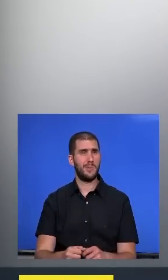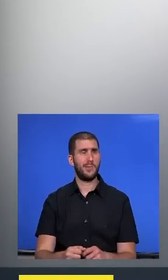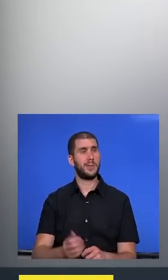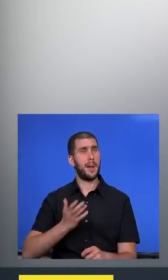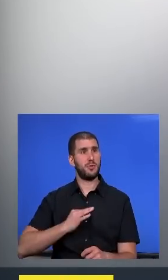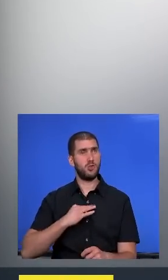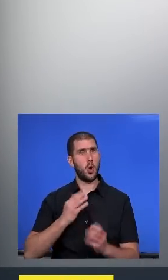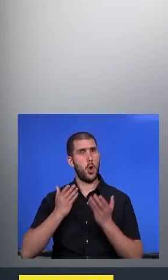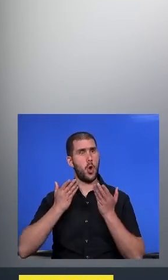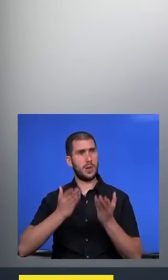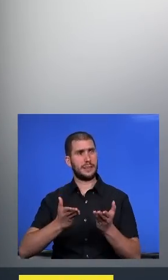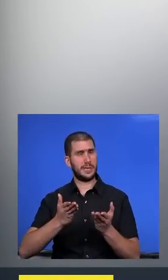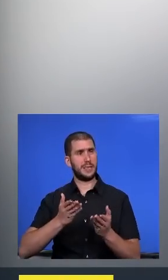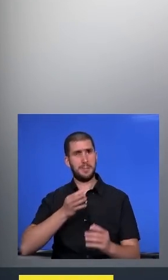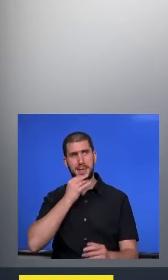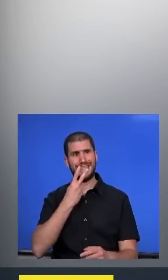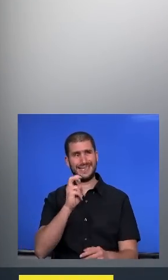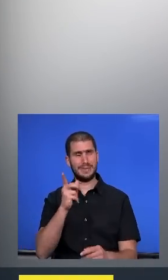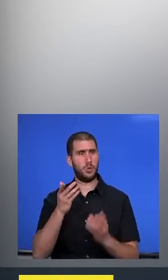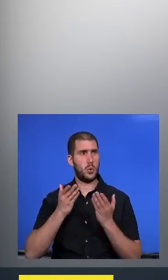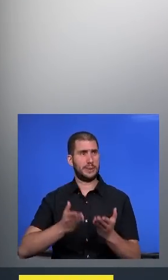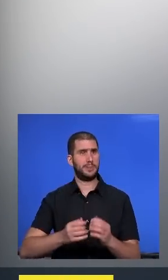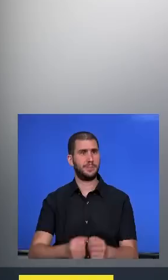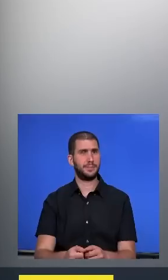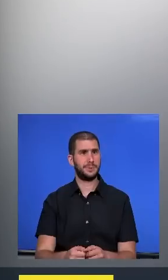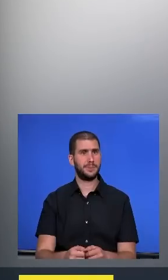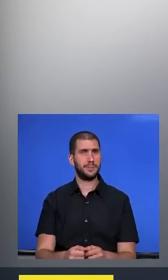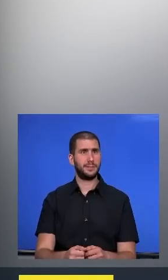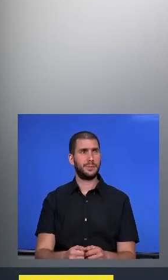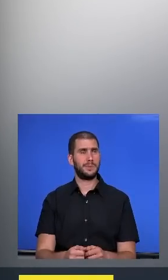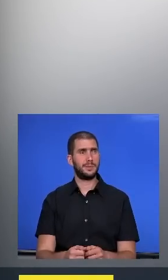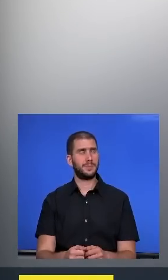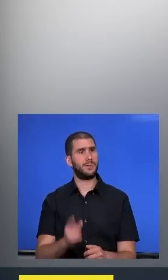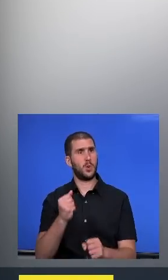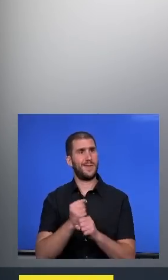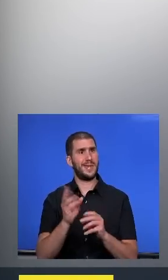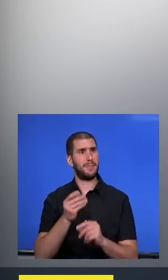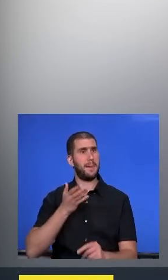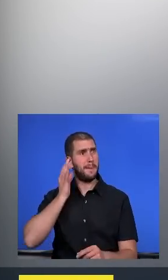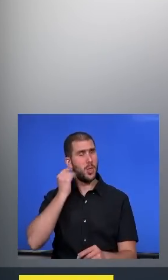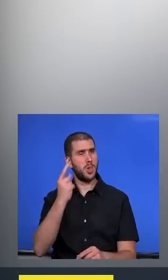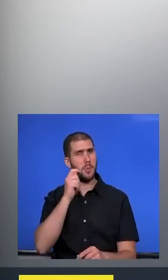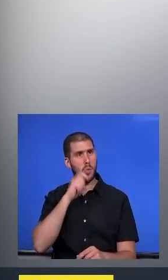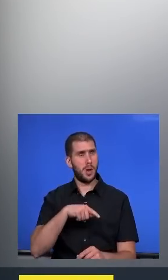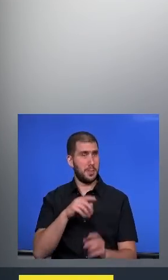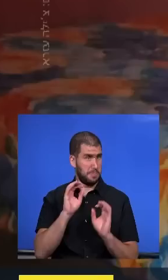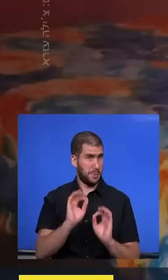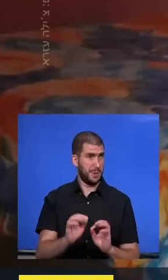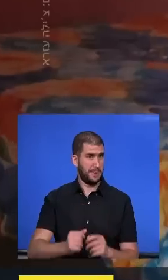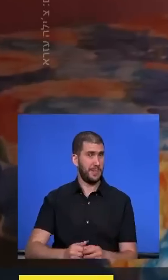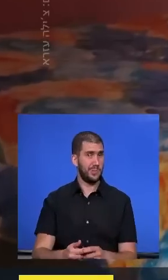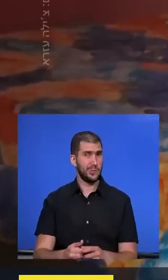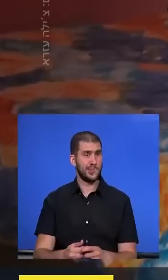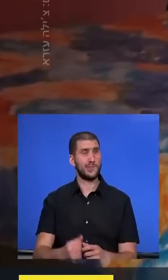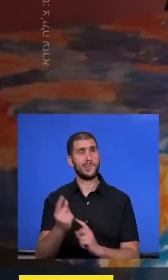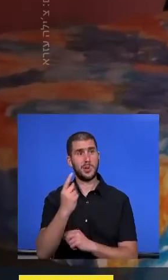И моя дочь помогает мне, у меня дочь 20 лет, мне помогает. Она с украинками. Вот моя дочь работает с украинцами. Ну, в